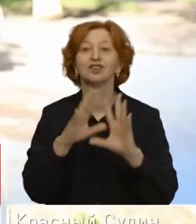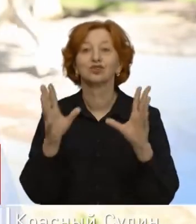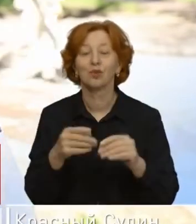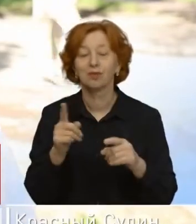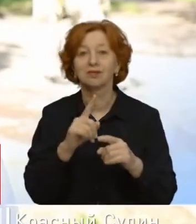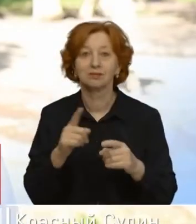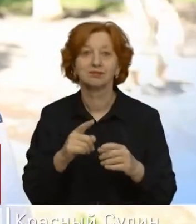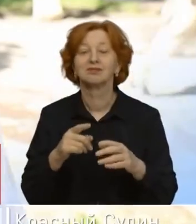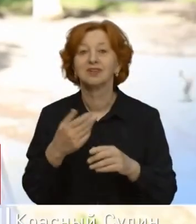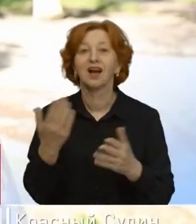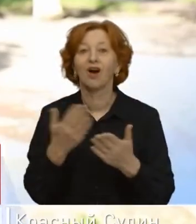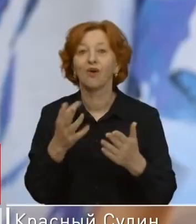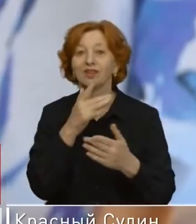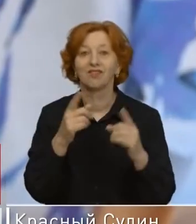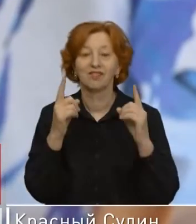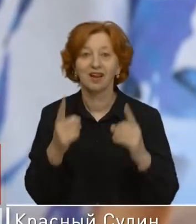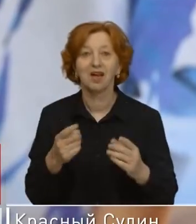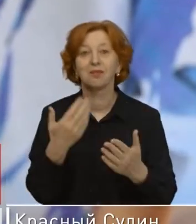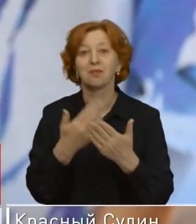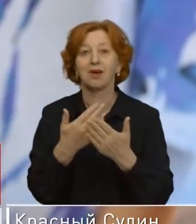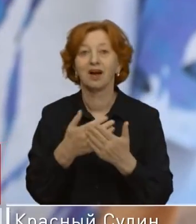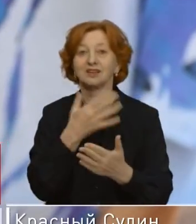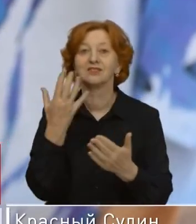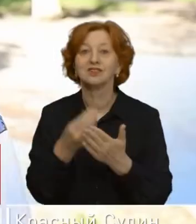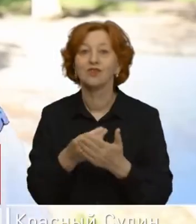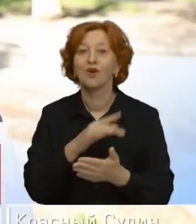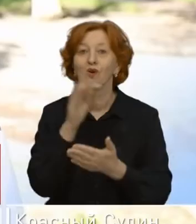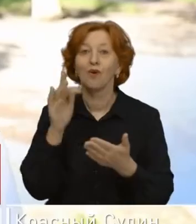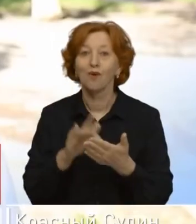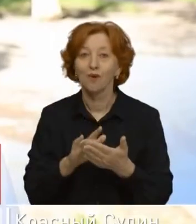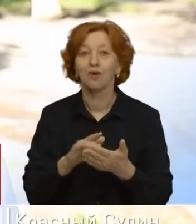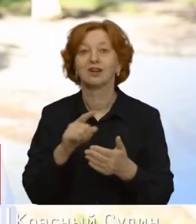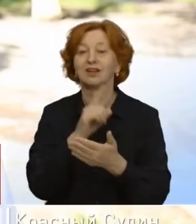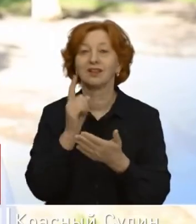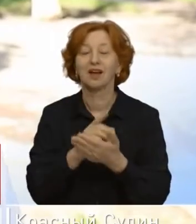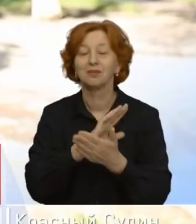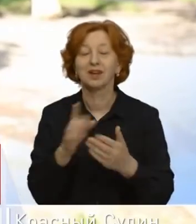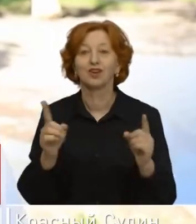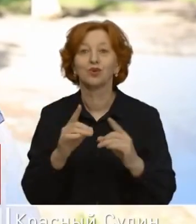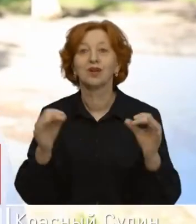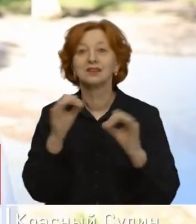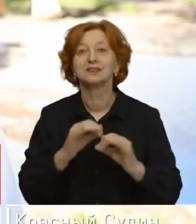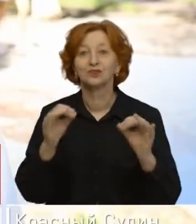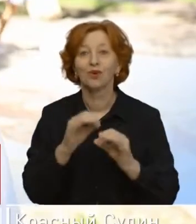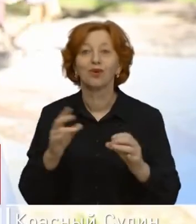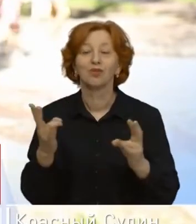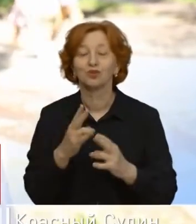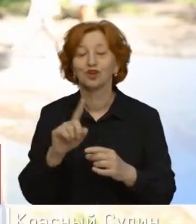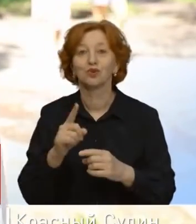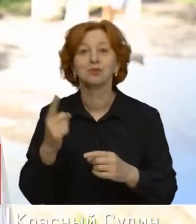самовыражаться вот буквально через свой какой-то небольшой блог. То есть не обязательно иметь огромную аудиторию, чтобы тебя там слушали,